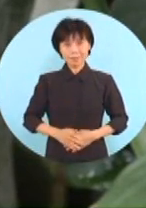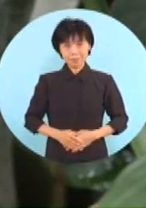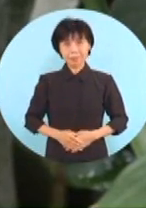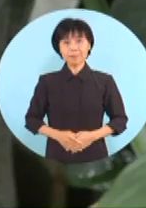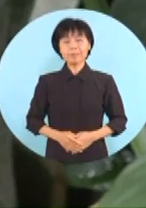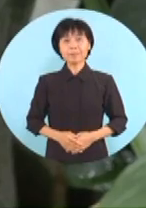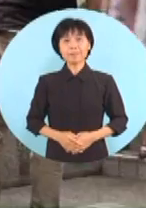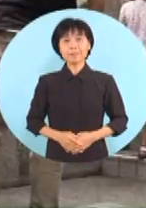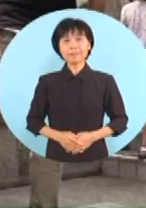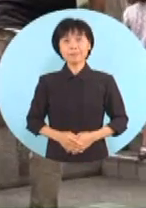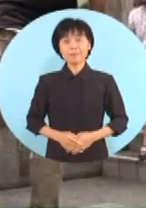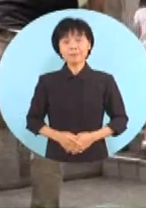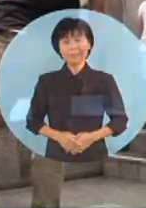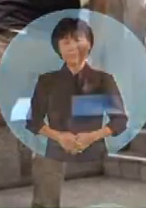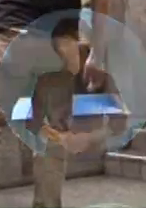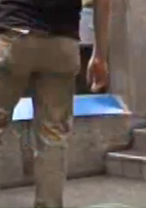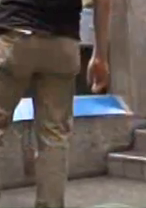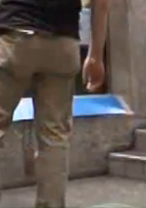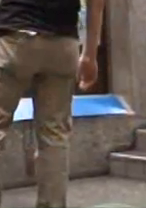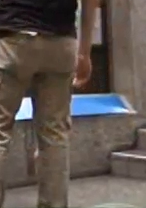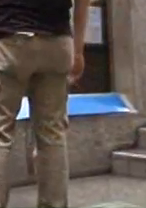ね。